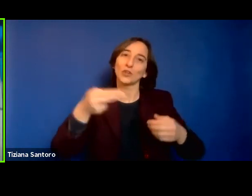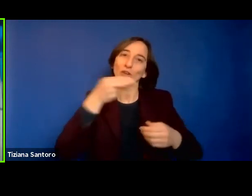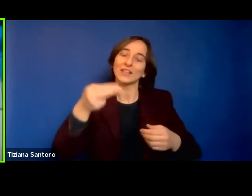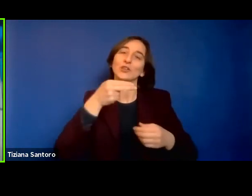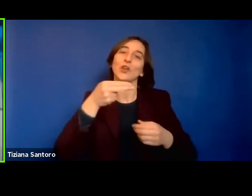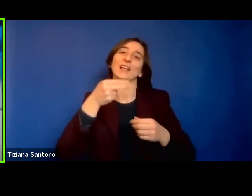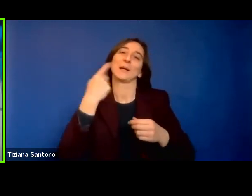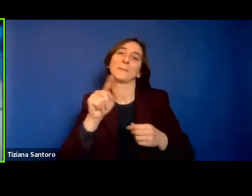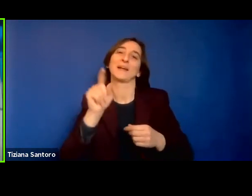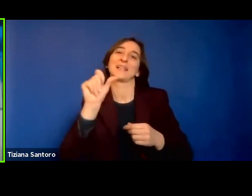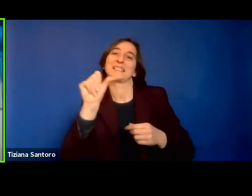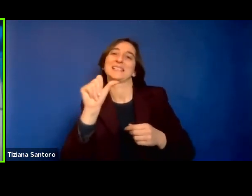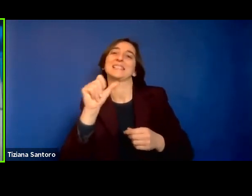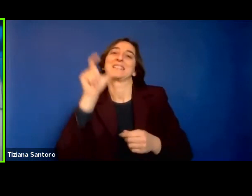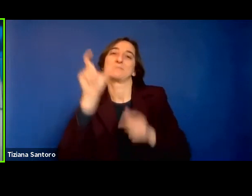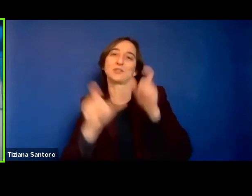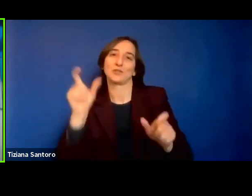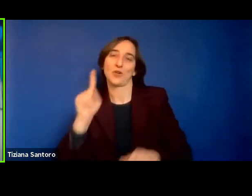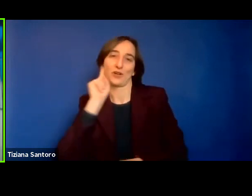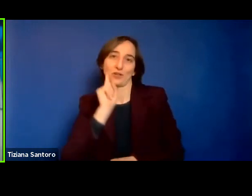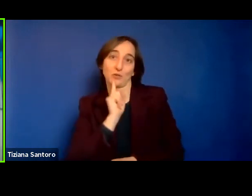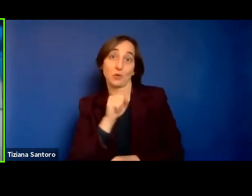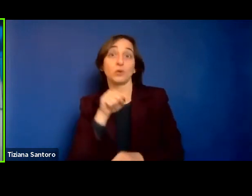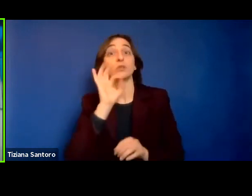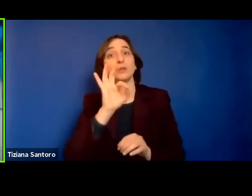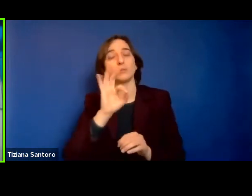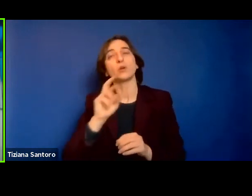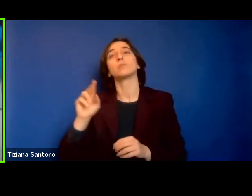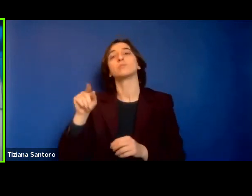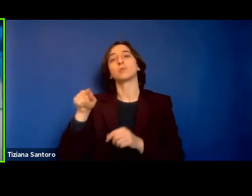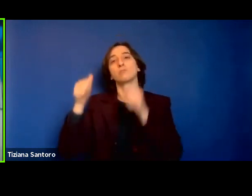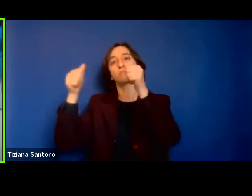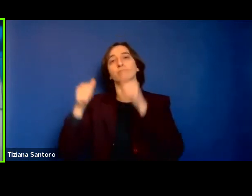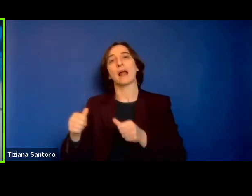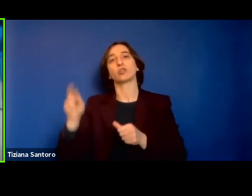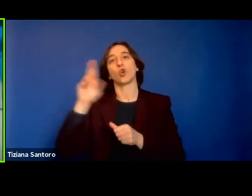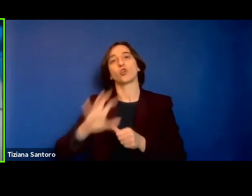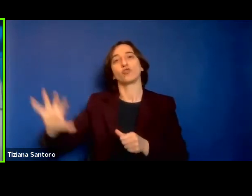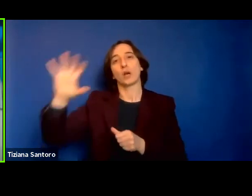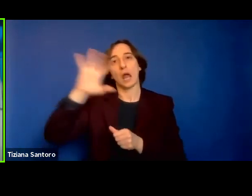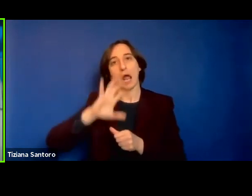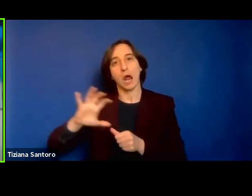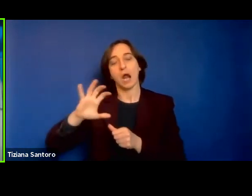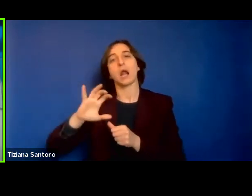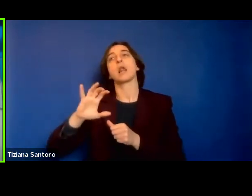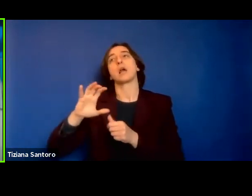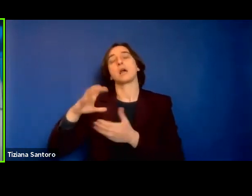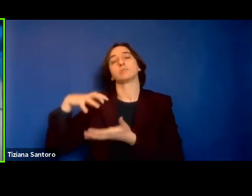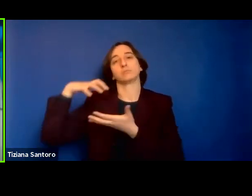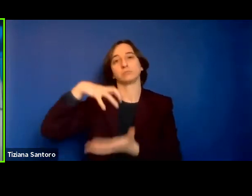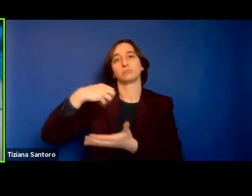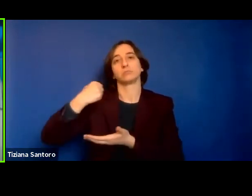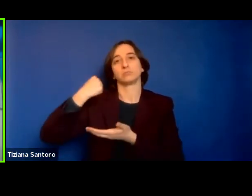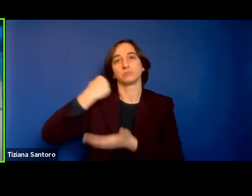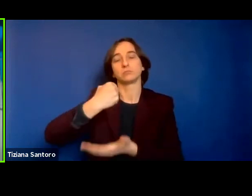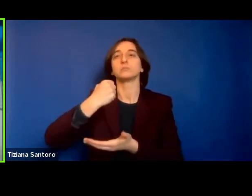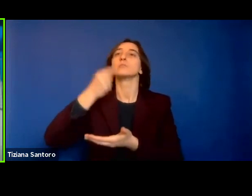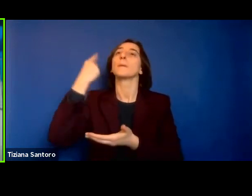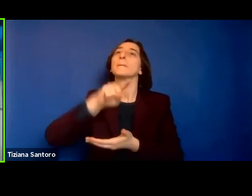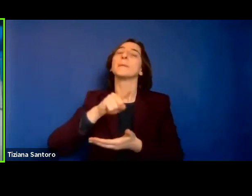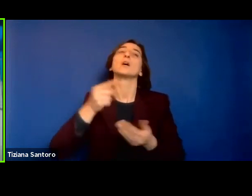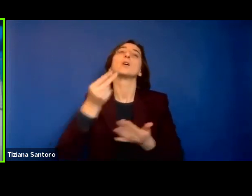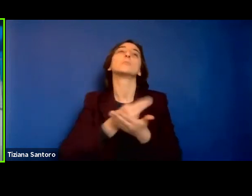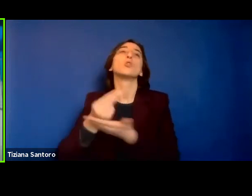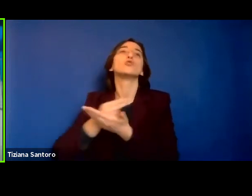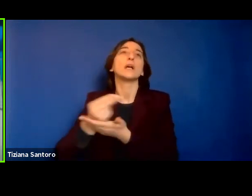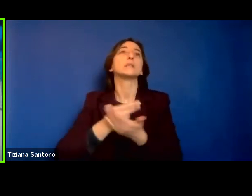Emilia-Romagna nell'ambito di un bando regionale per il sostegno e il finanziamento di progetti a favore dell'inclusione sociale delle